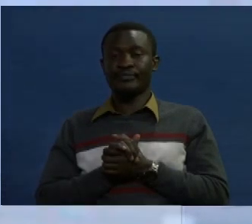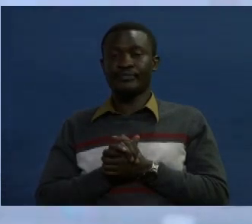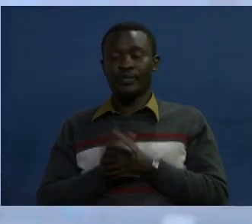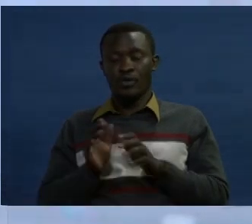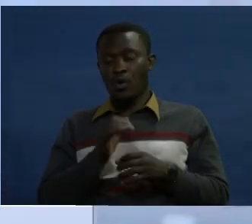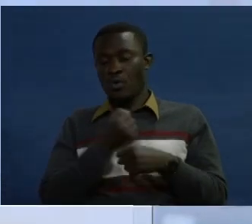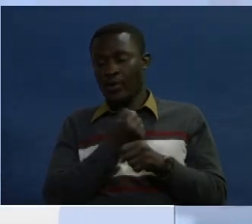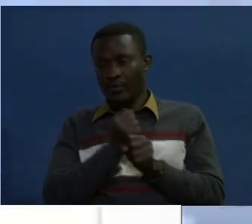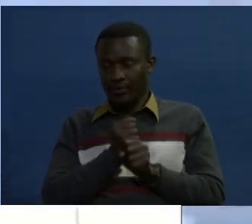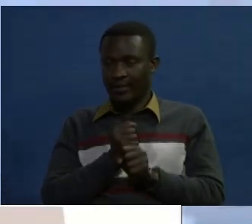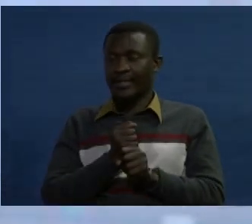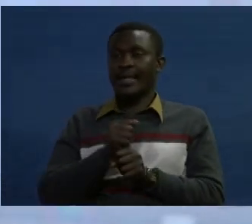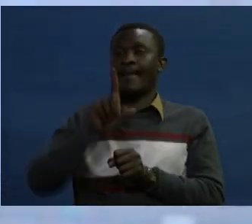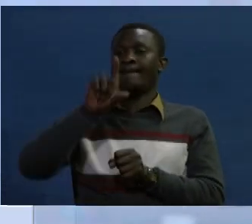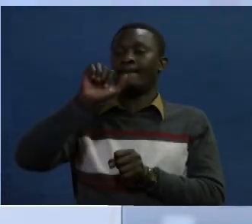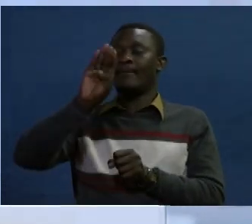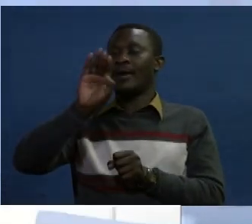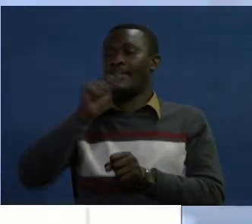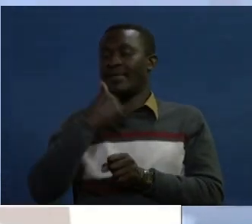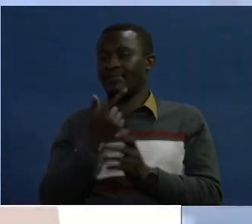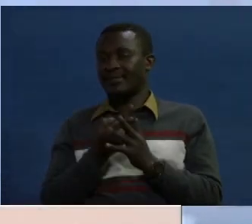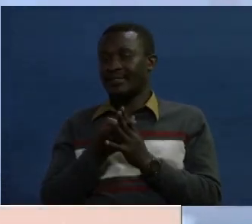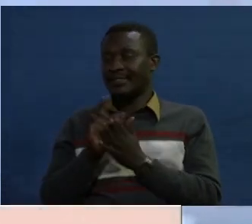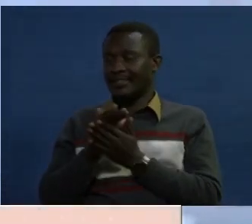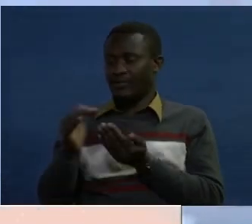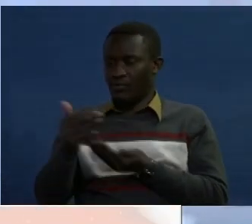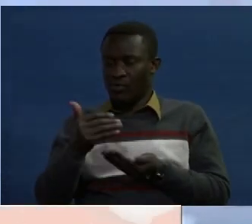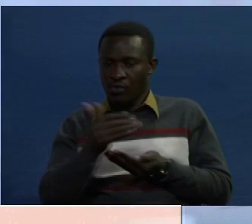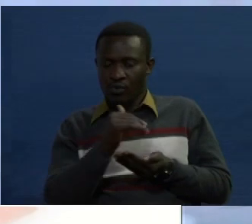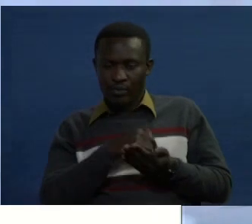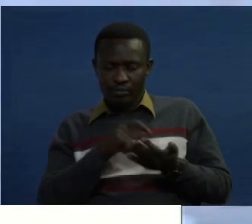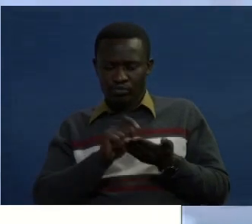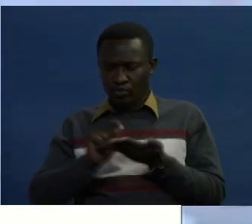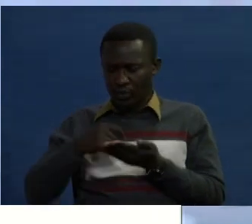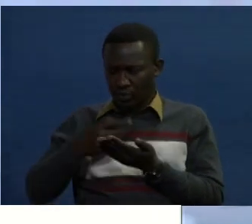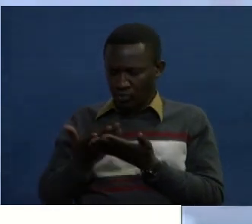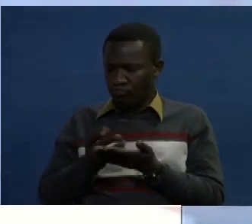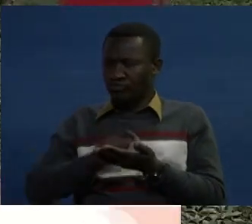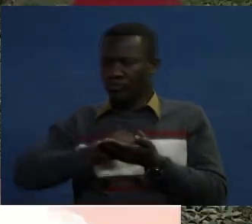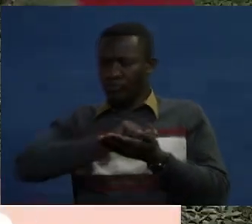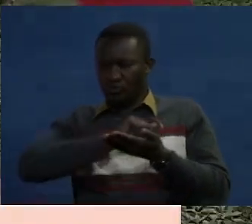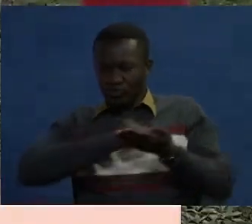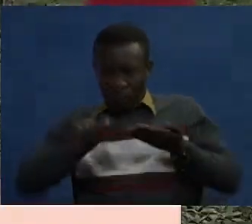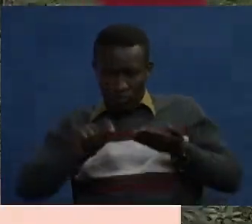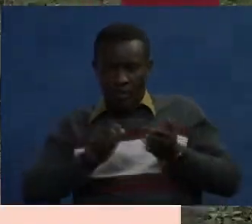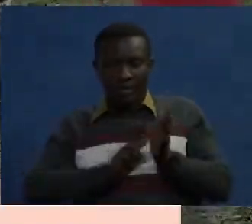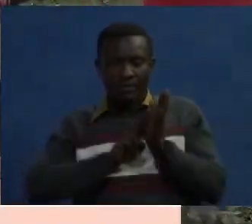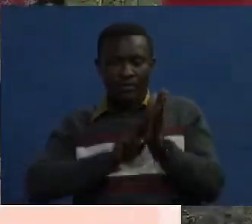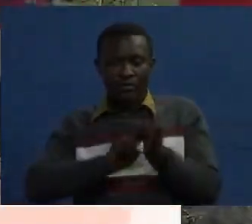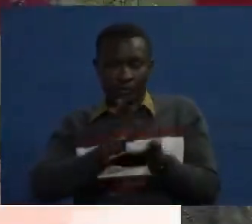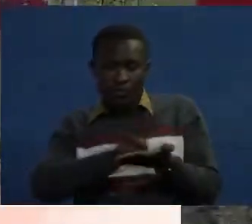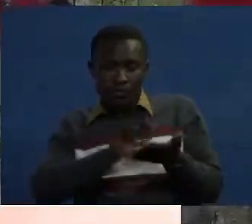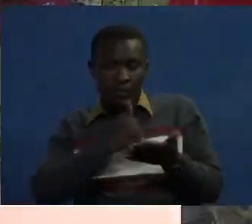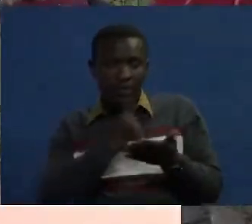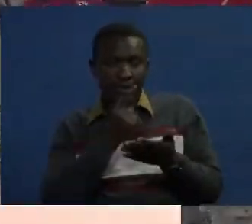Wakazi wa wadi ya Malaba kaskazini leo hii wamezindua ukusanyaji wa saini ili kumfurusha mwakilishi wadi wa eneo hilo kwa